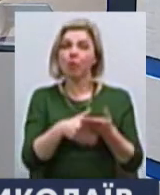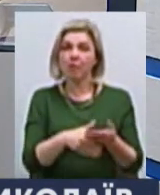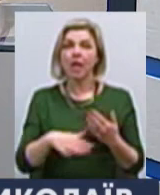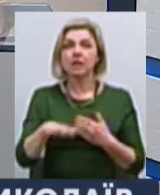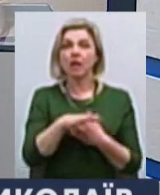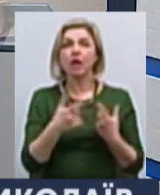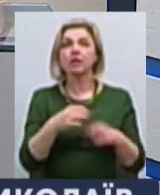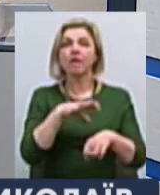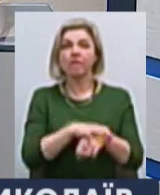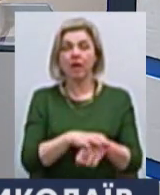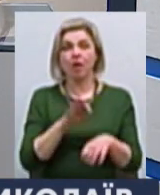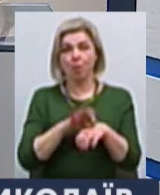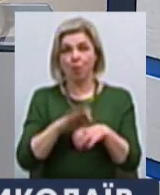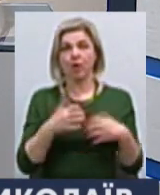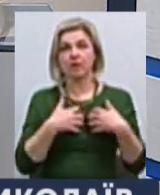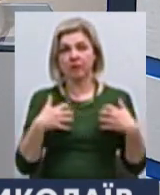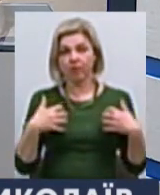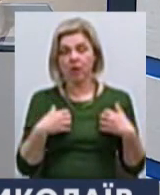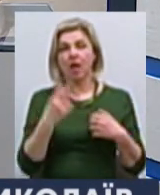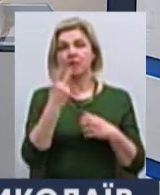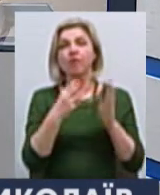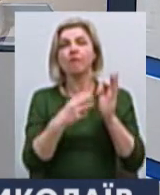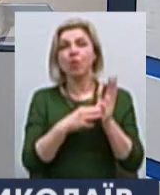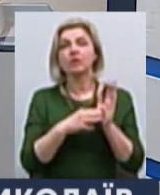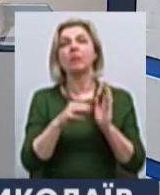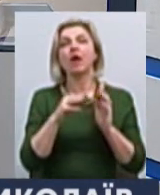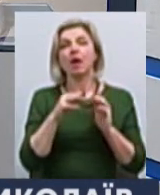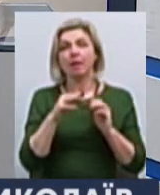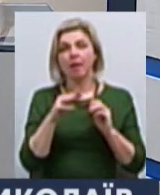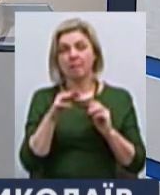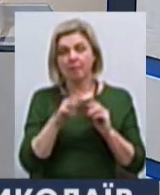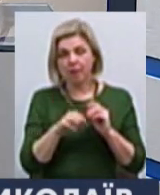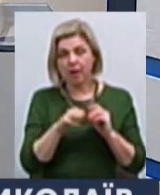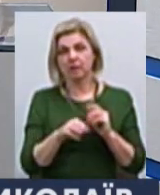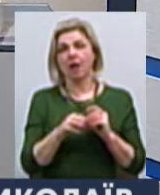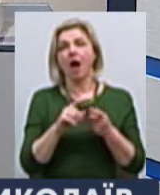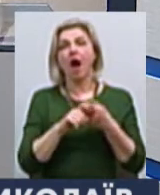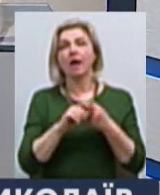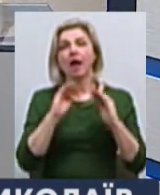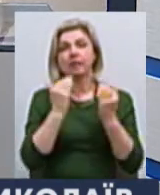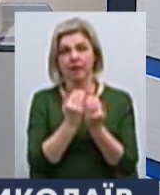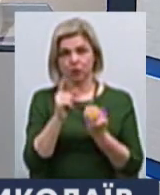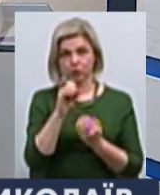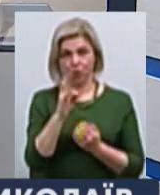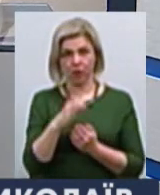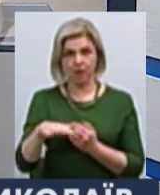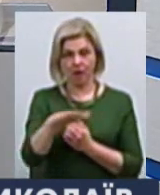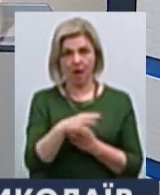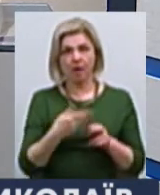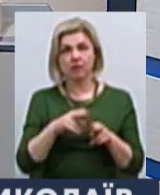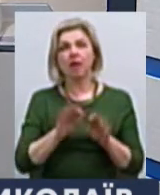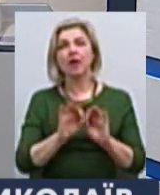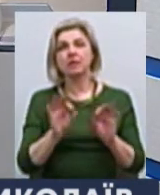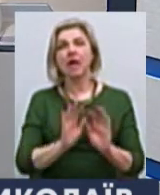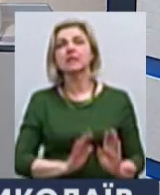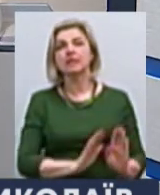хвору тварину та кілька кварталів навколо, з 28 березня входять до карантинної зони. Про це сьогодні повідомили заступник Миколаївського міського голови Юрій